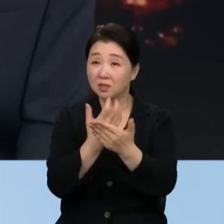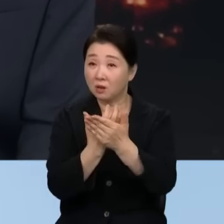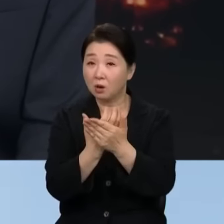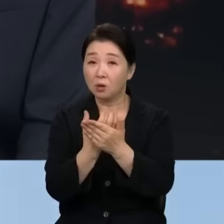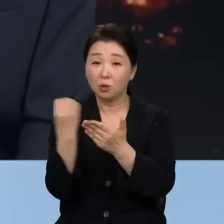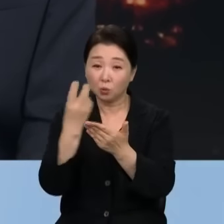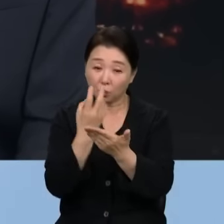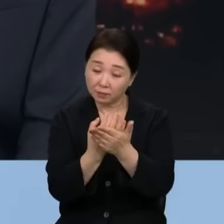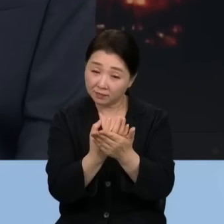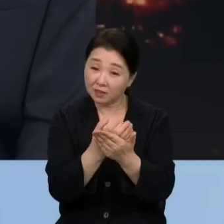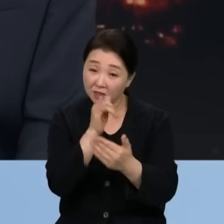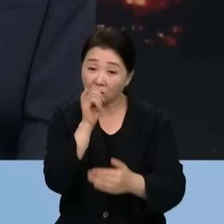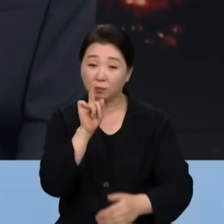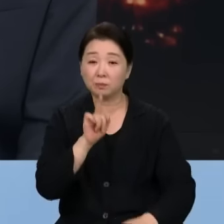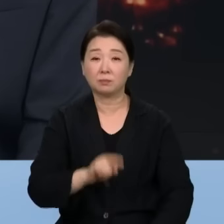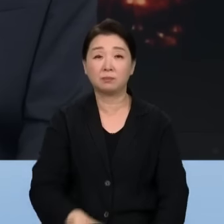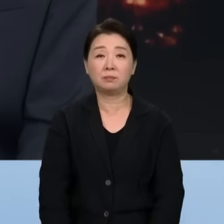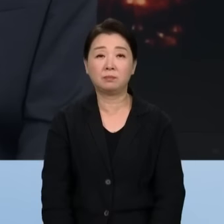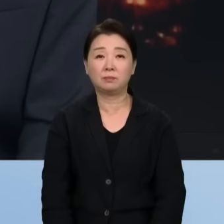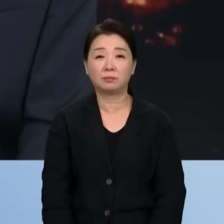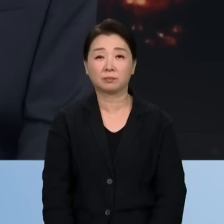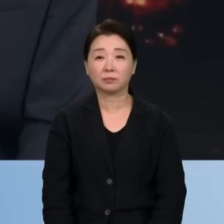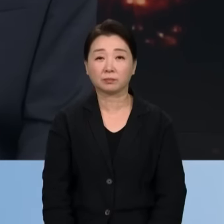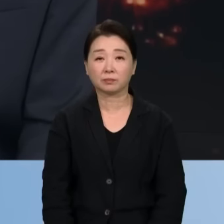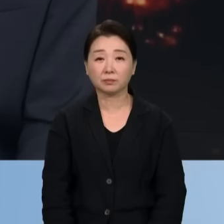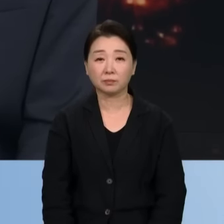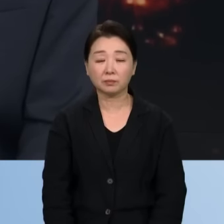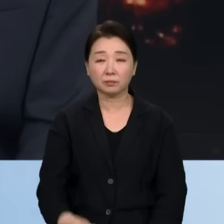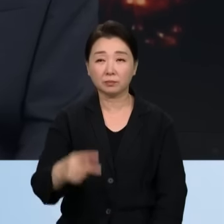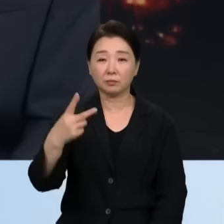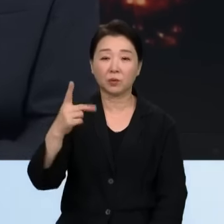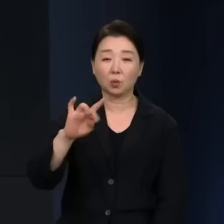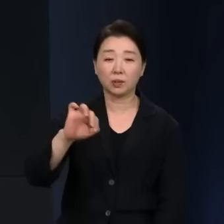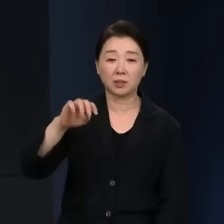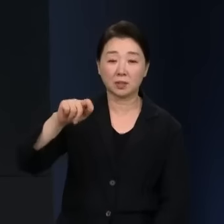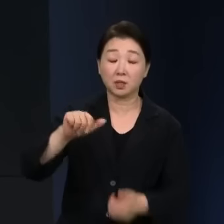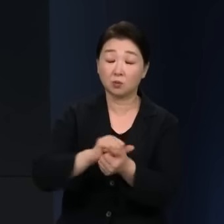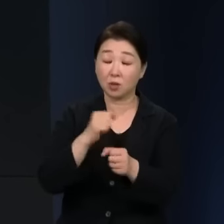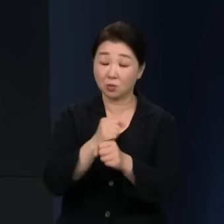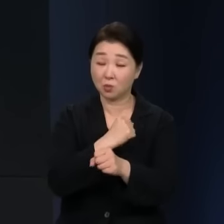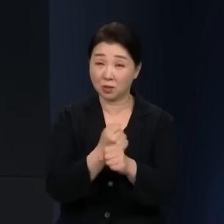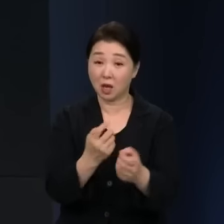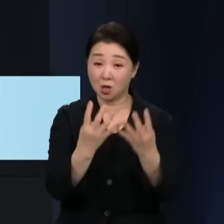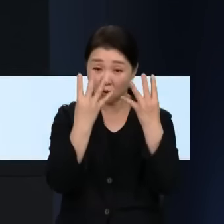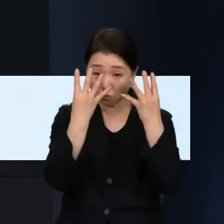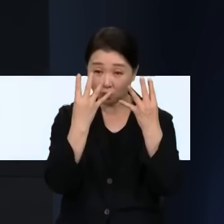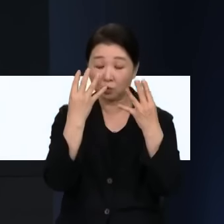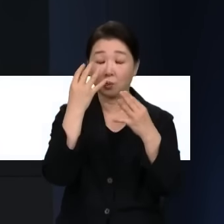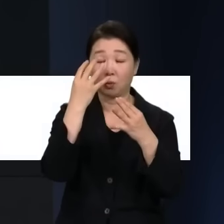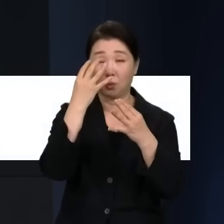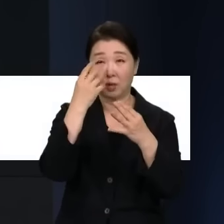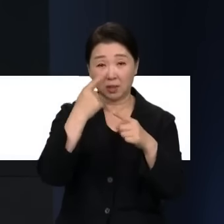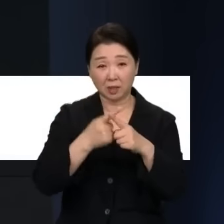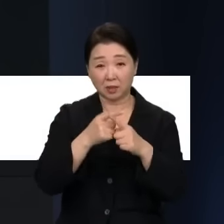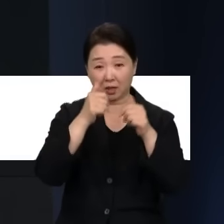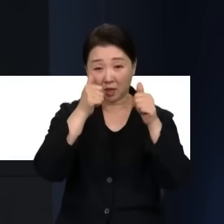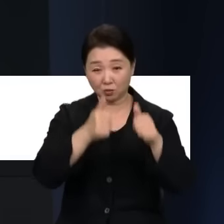있었습니까 예 뭐 사실 이제 그분이 도이치 주가조작 사건으로 이제 구속됐다 유제 판결까지